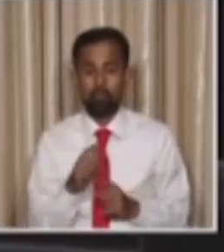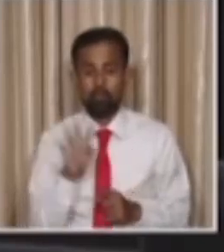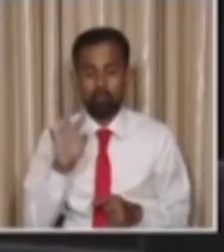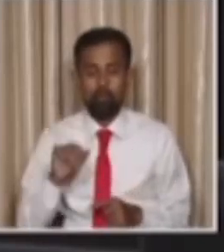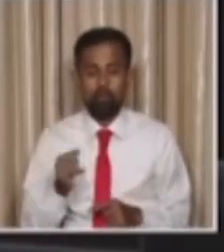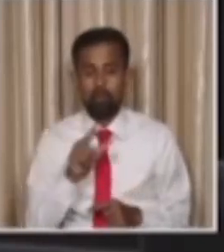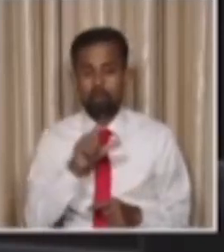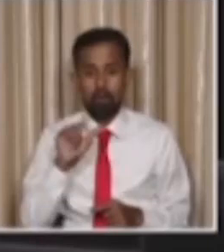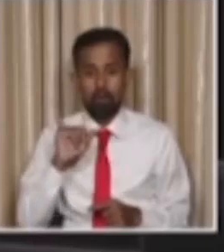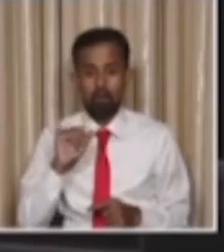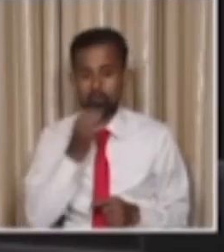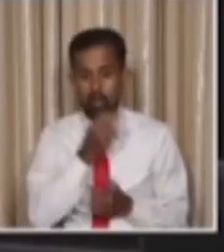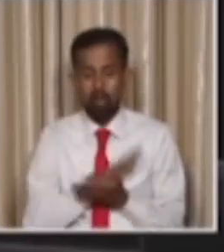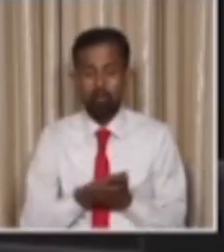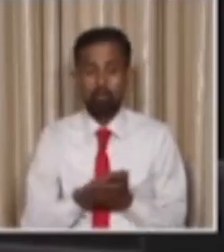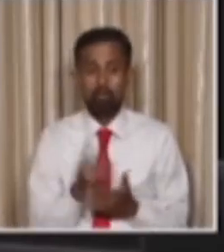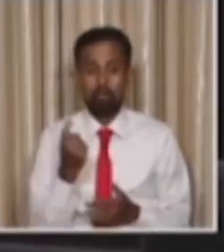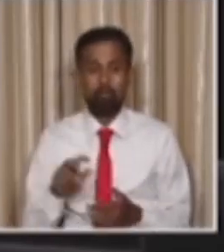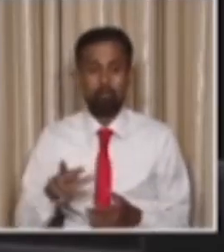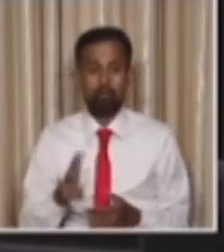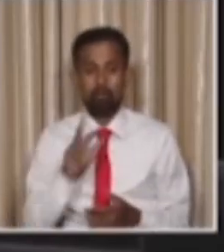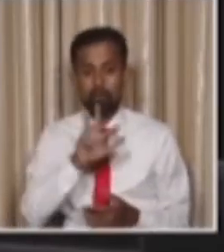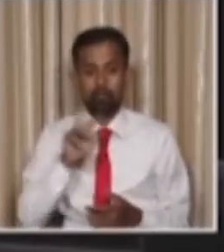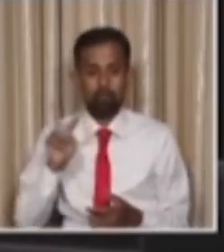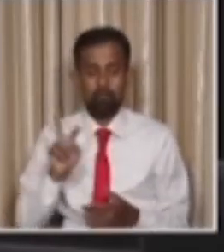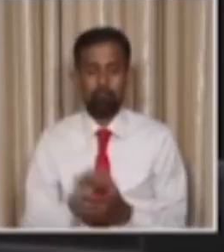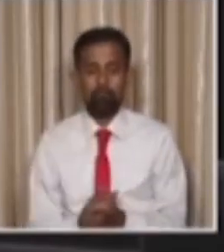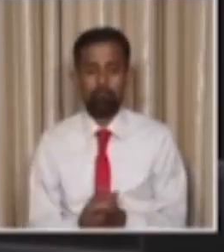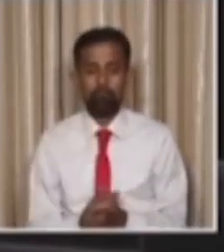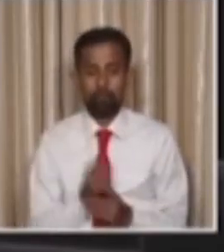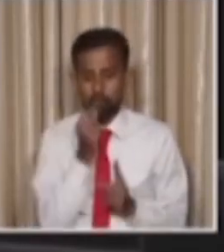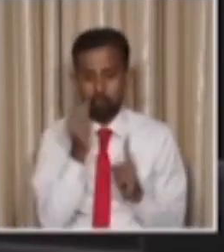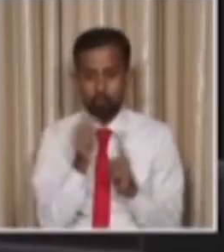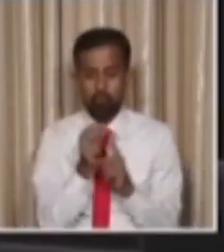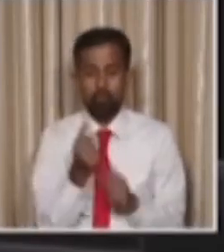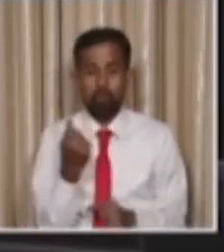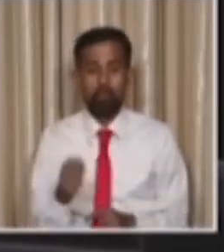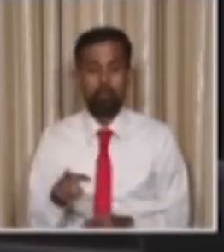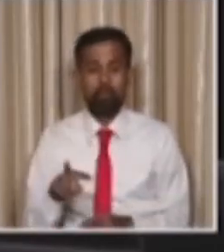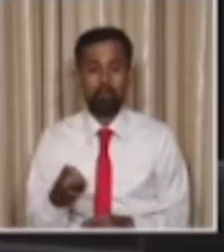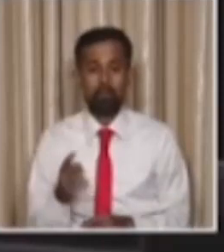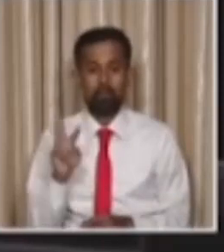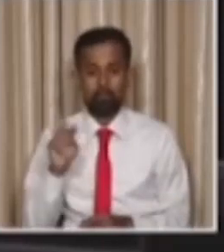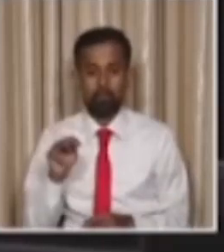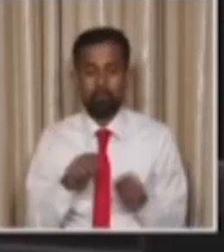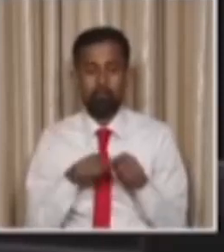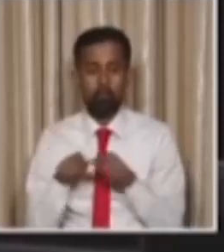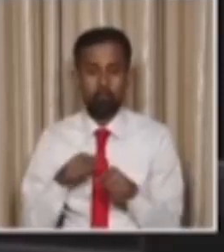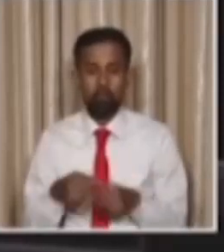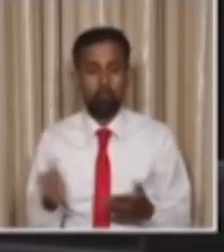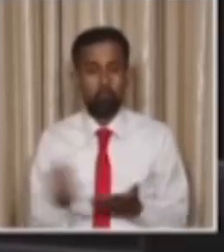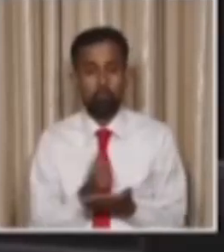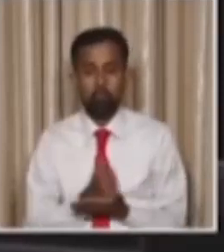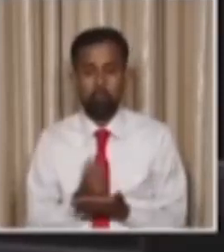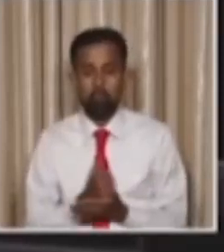14667යි හම්බන්තොට දිස්ත්‍රික්කයේ අක්කර 1892යි. ඒ වගේම පුත්තලම අක්කර 1230යි. මේ විදිහට හානි වෙලා තියෙන